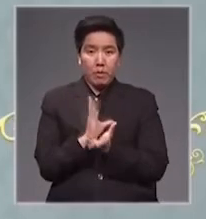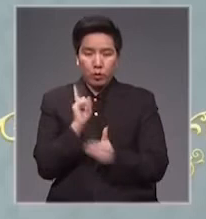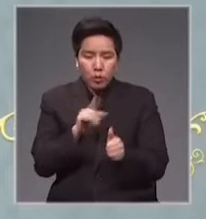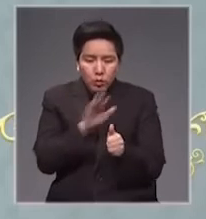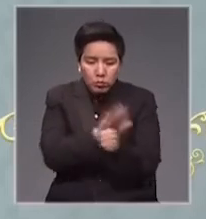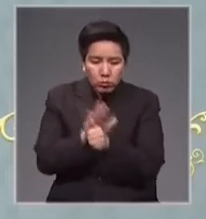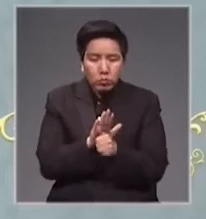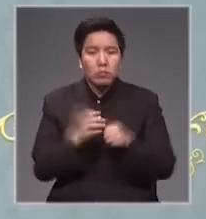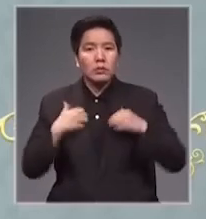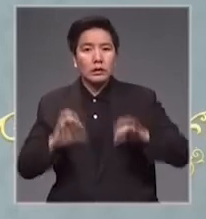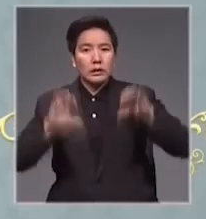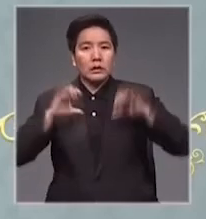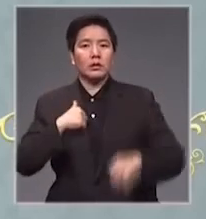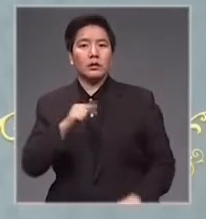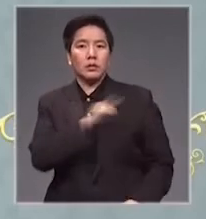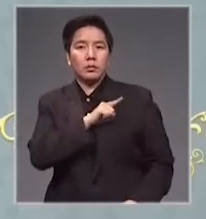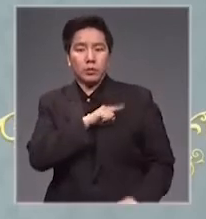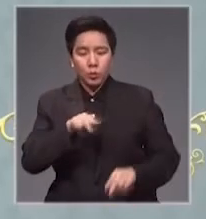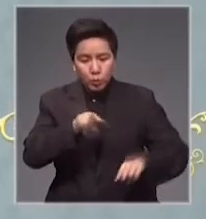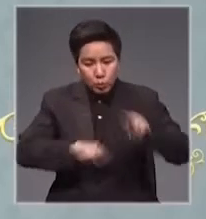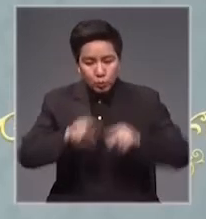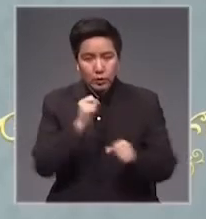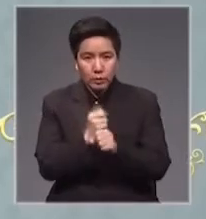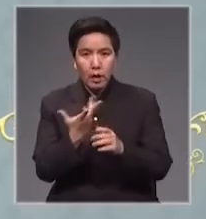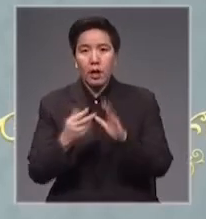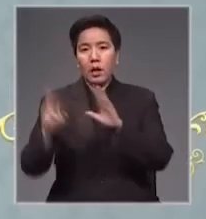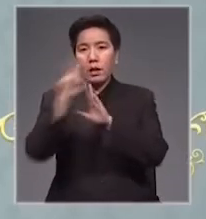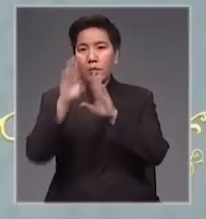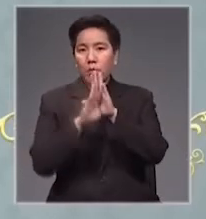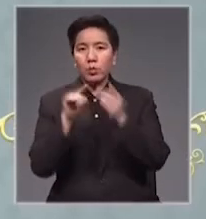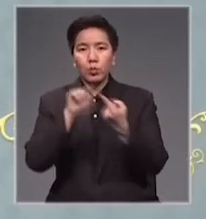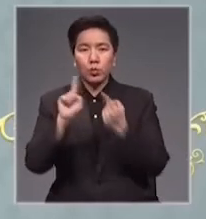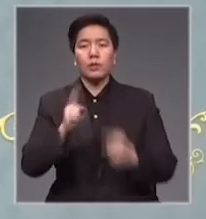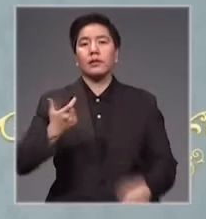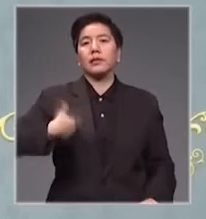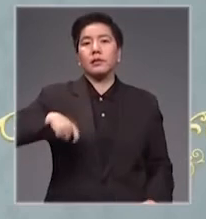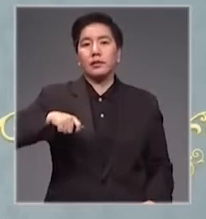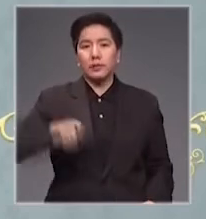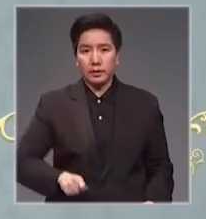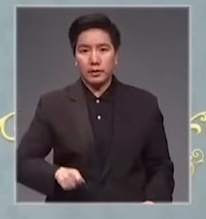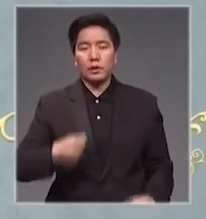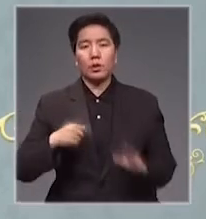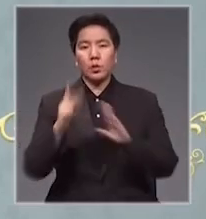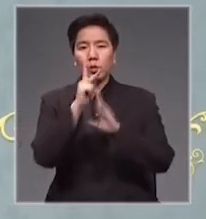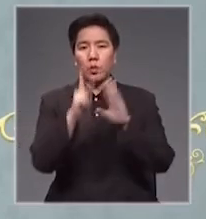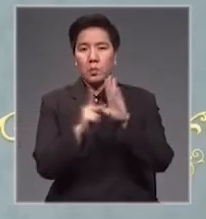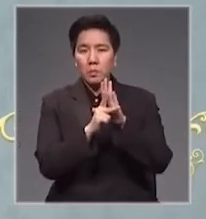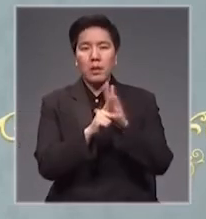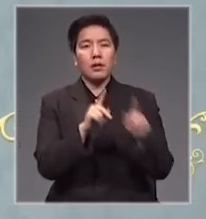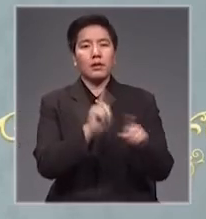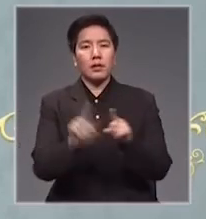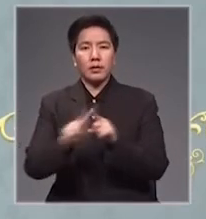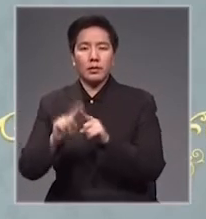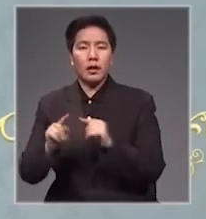านภาครัฐเป็นกลไกหลักในการดำเนินการผ่านระบบศาลในกระบวนการยุติธรรมและประมวลกฎหมายแพ่งและพาณิชย์ที่รองรับสิ